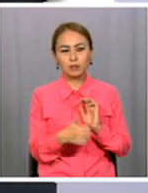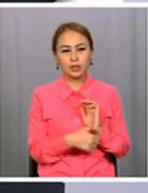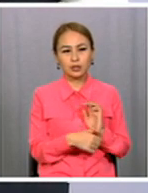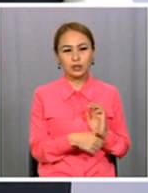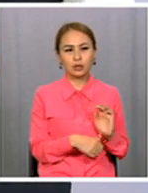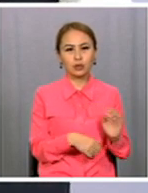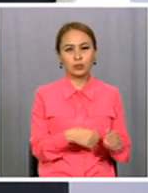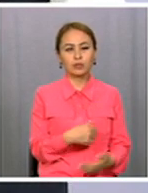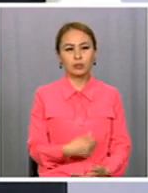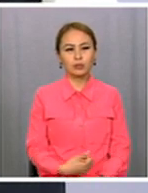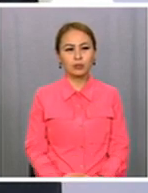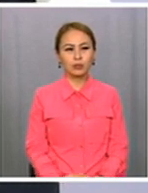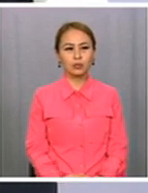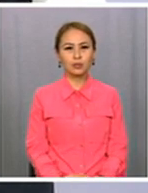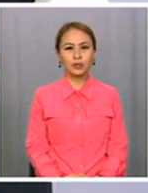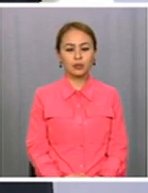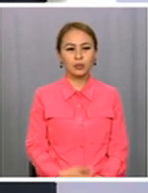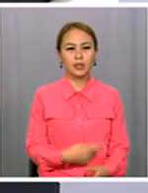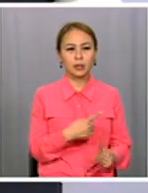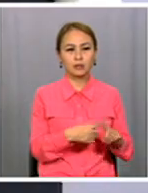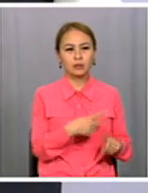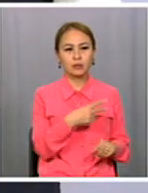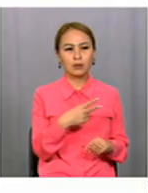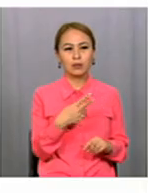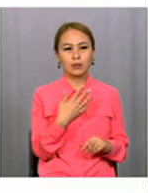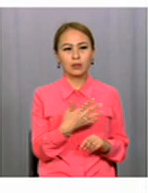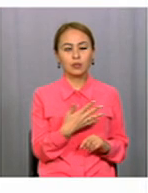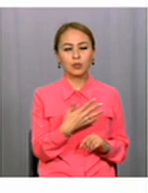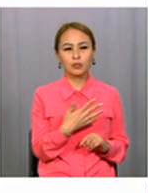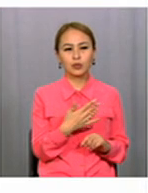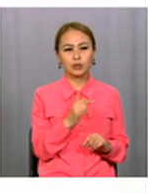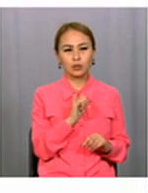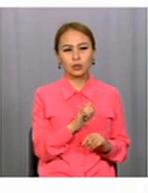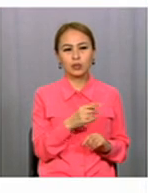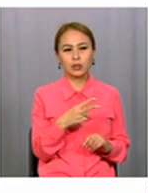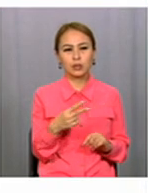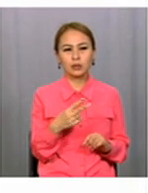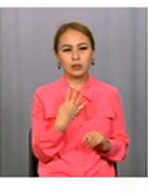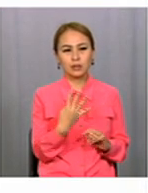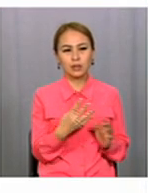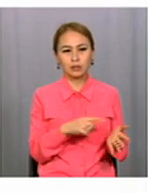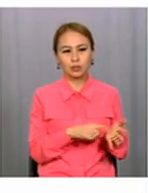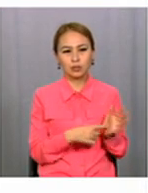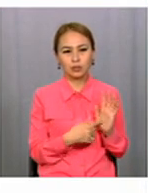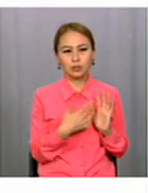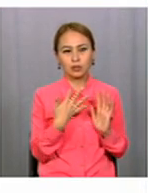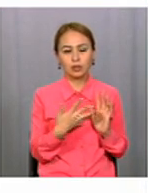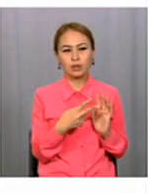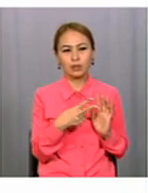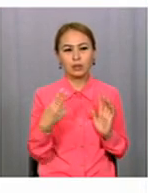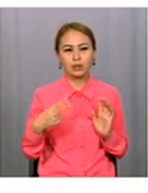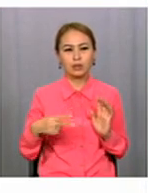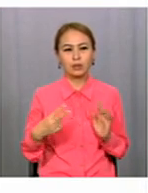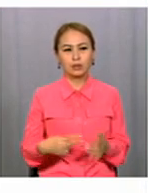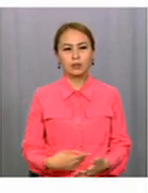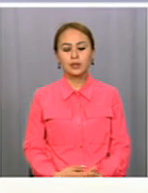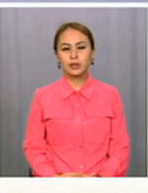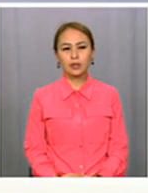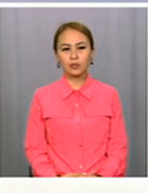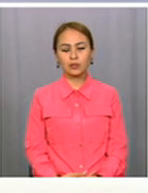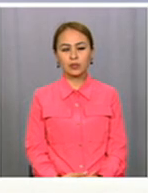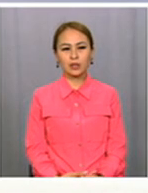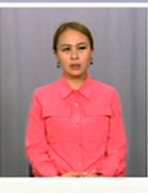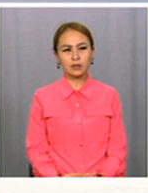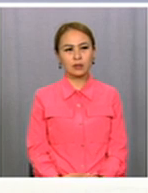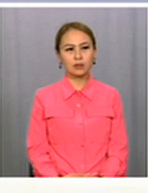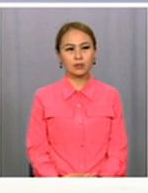болса, оның периметрінің 20-ға тең болатын көреміз. Яғни бұл жерде формуланың 2 түрде берілуін көрсеттік. Ал